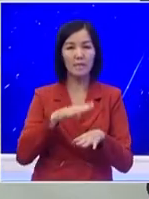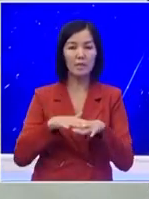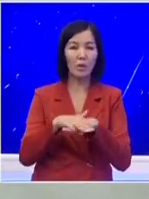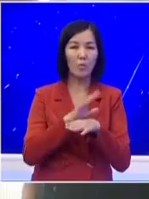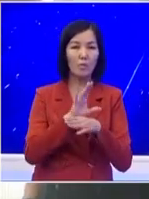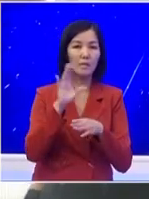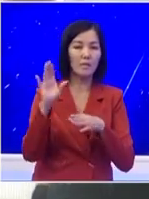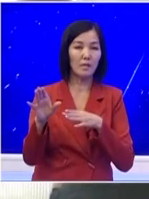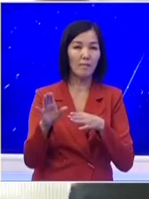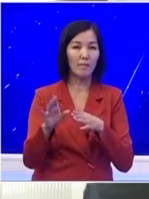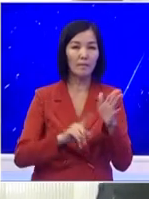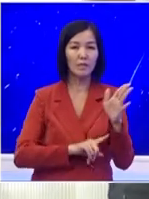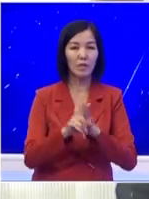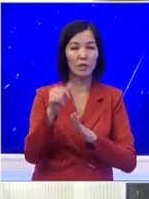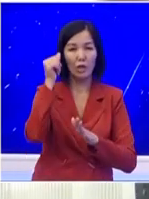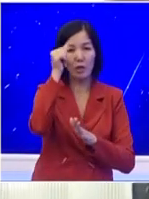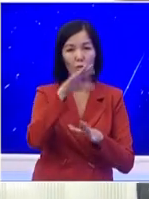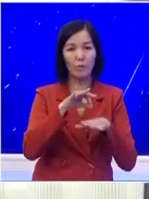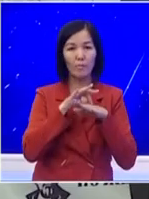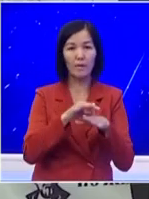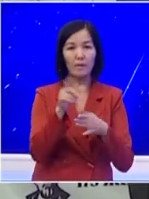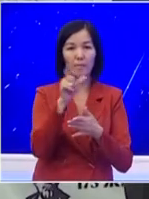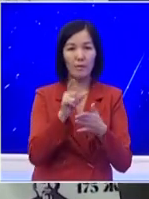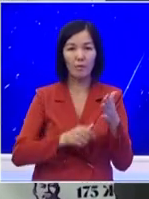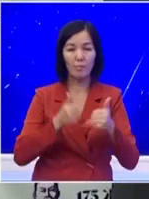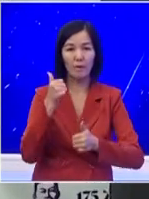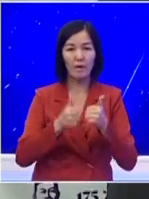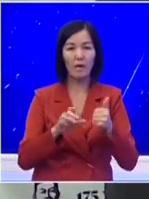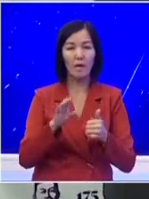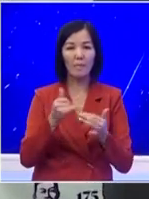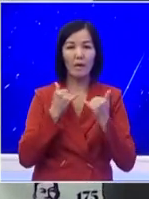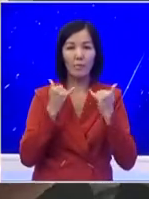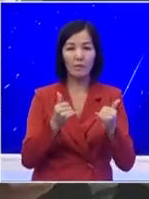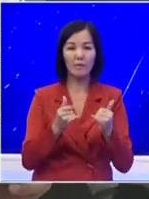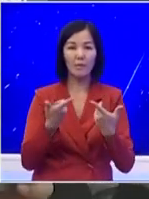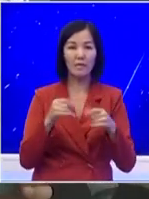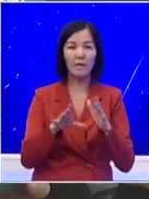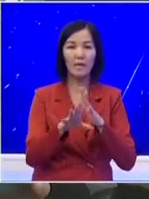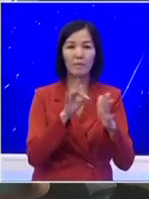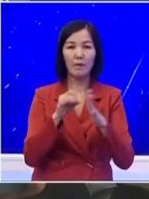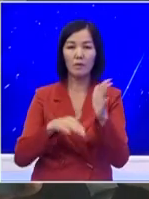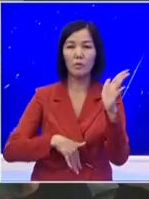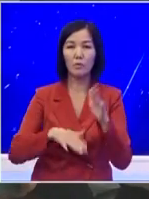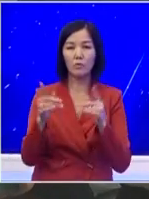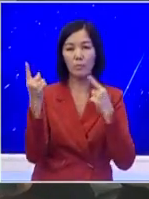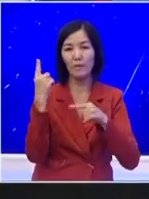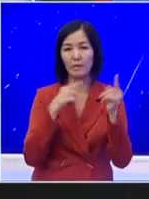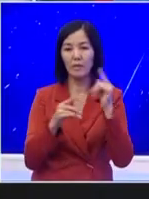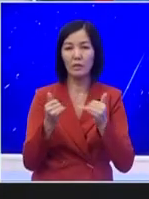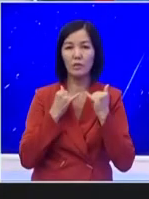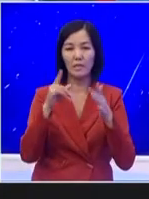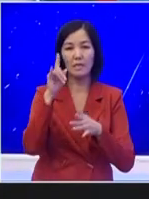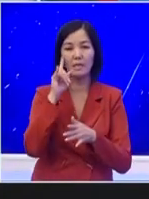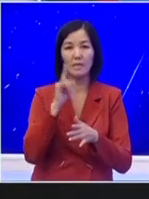Восточно-Казахстанской области. Напомним, с начала года проводится поэтический конкурс «Абаю посвящается», где отбирались лучшие произведения в честь